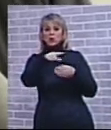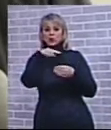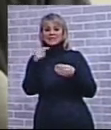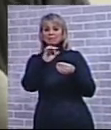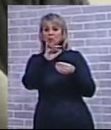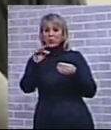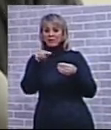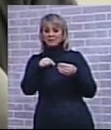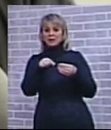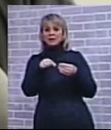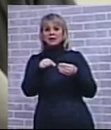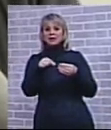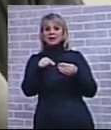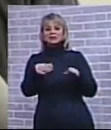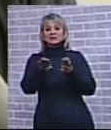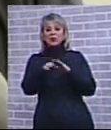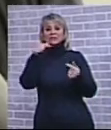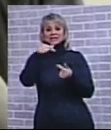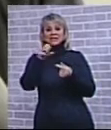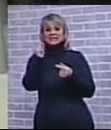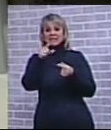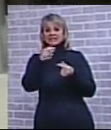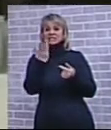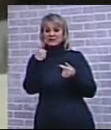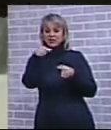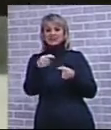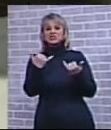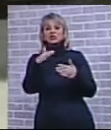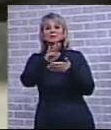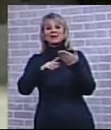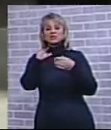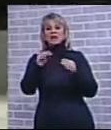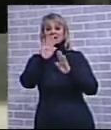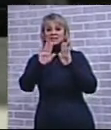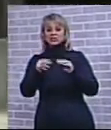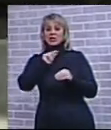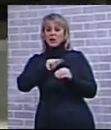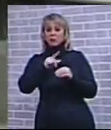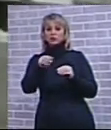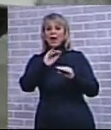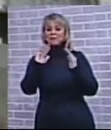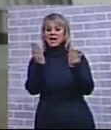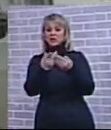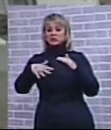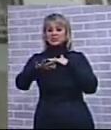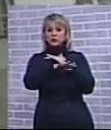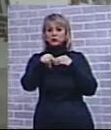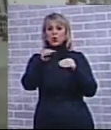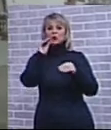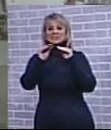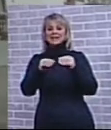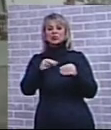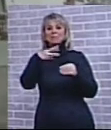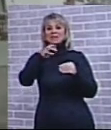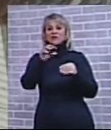русскими буквами. Вот такого золотистого цвета. Сейчас продолжают отделочные работы, облагораживают территорию,